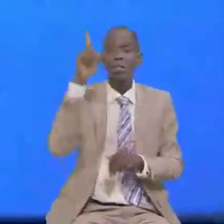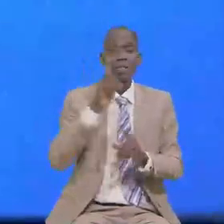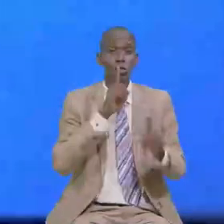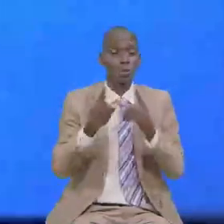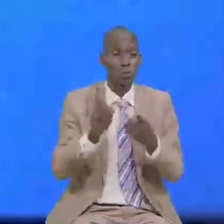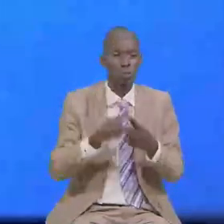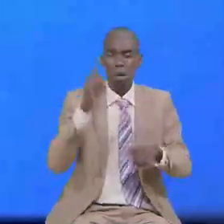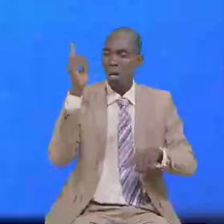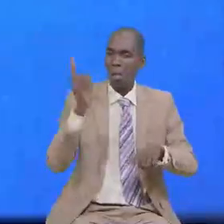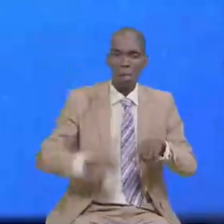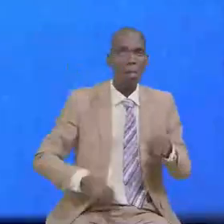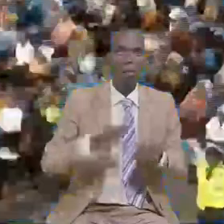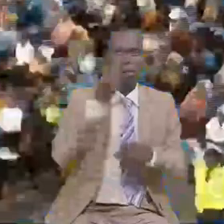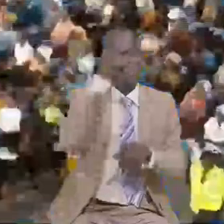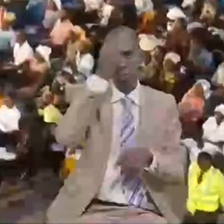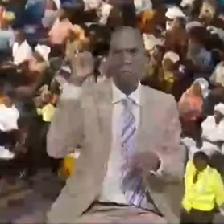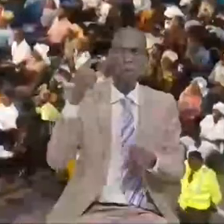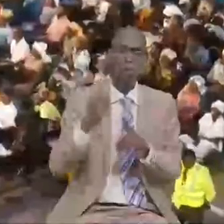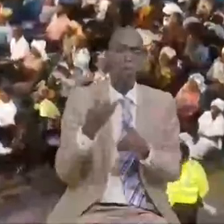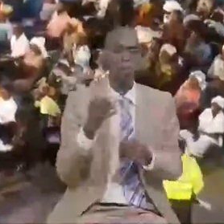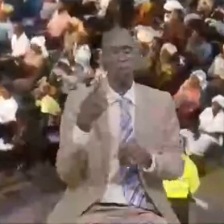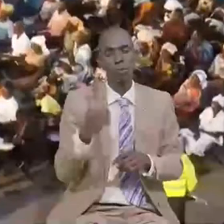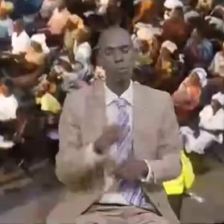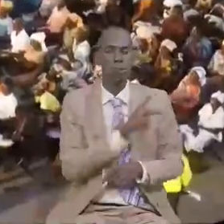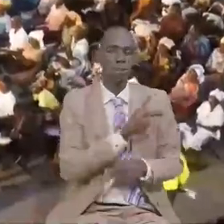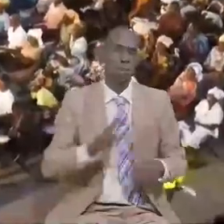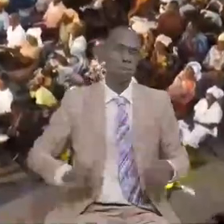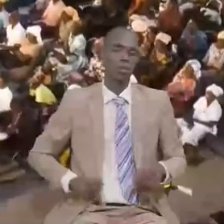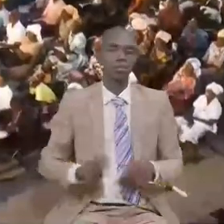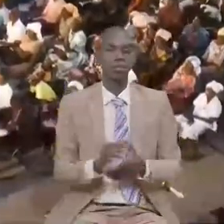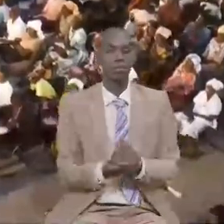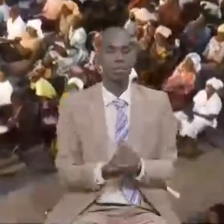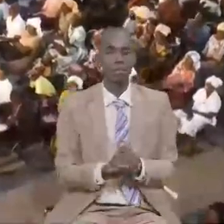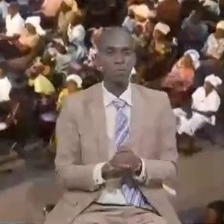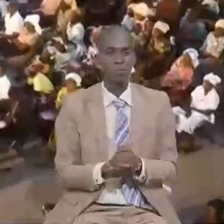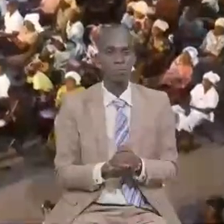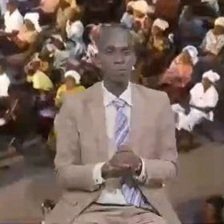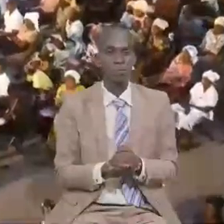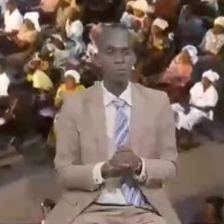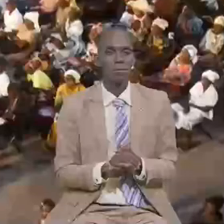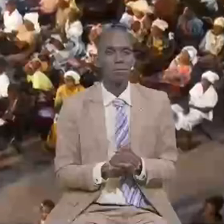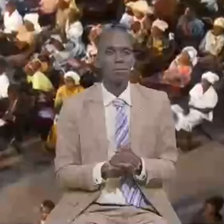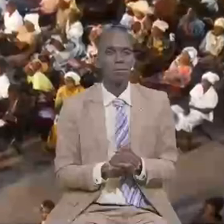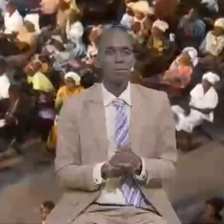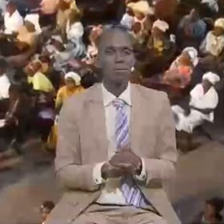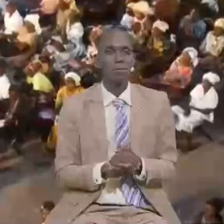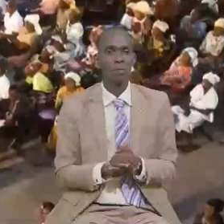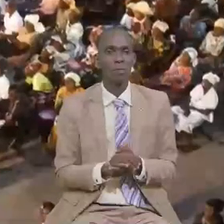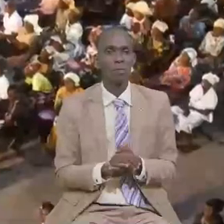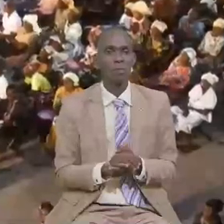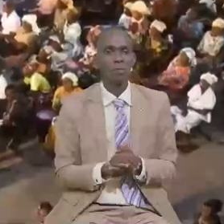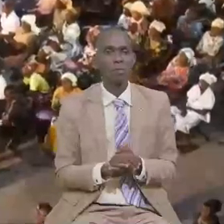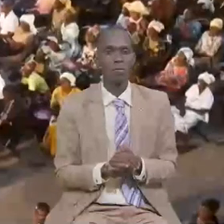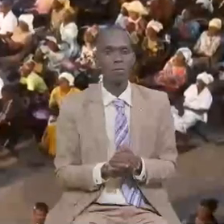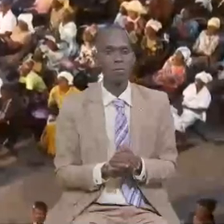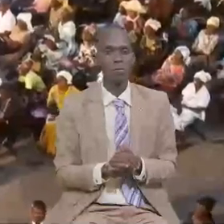démons, quel que ce soit la personne à qui Dieu parle, cela ne peut jamais résister à la voix